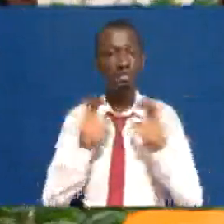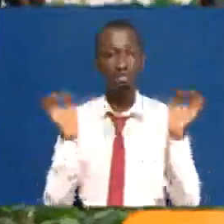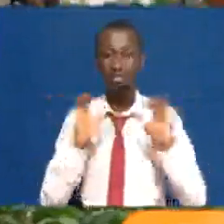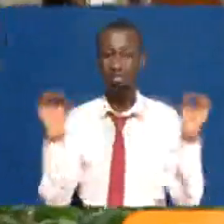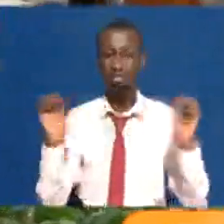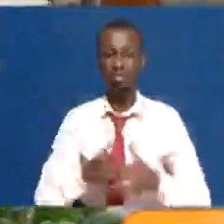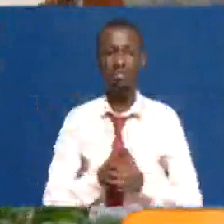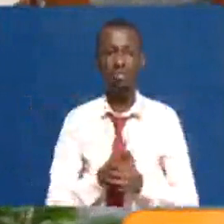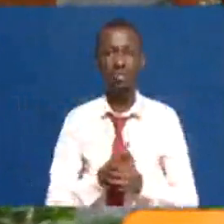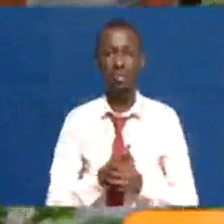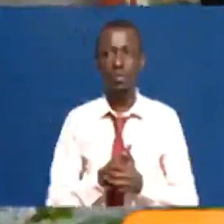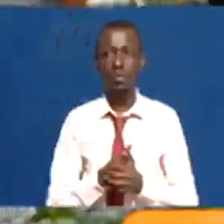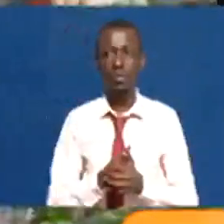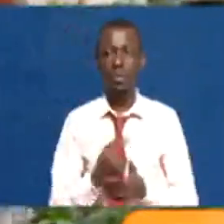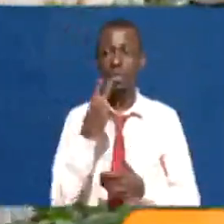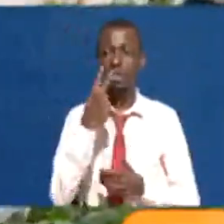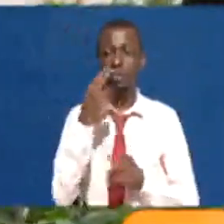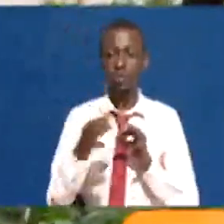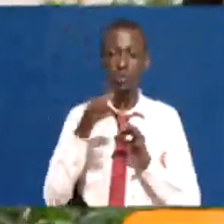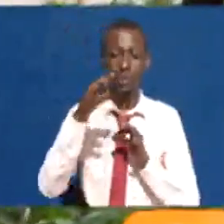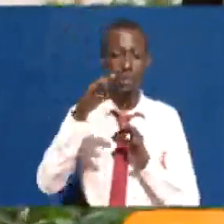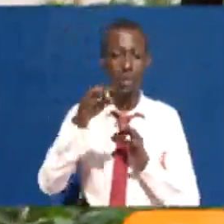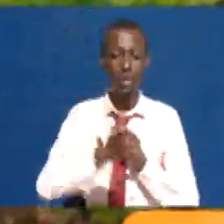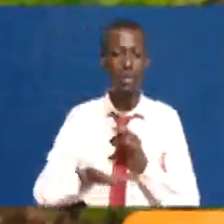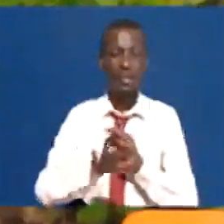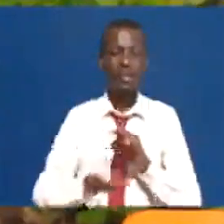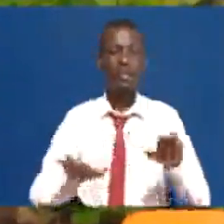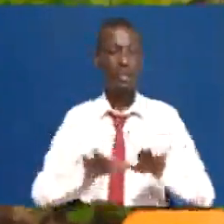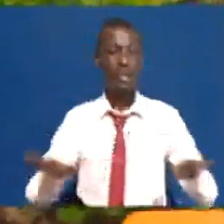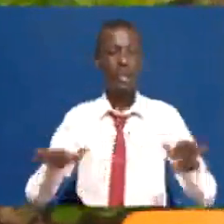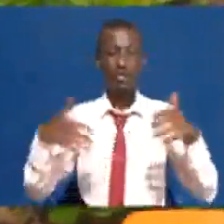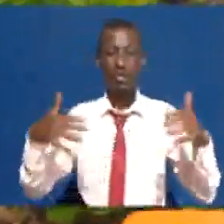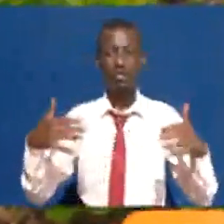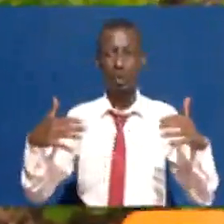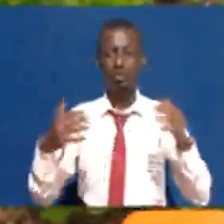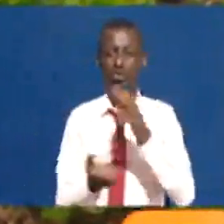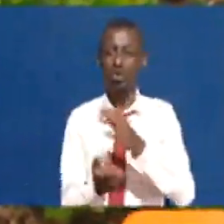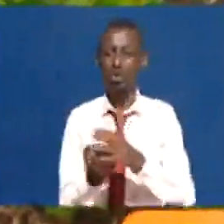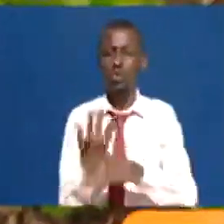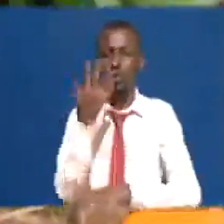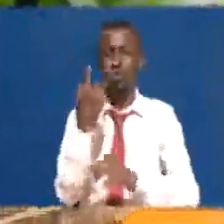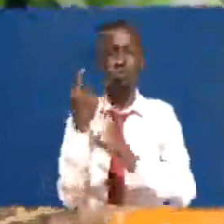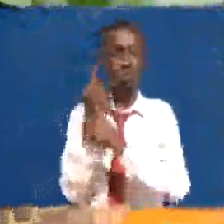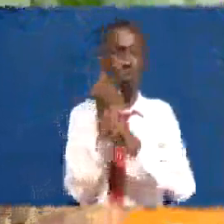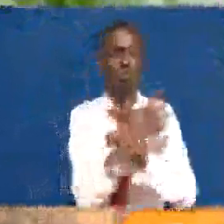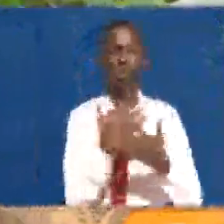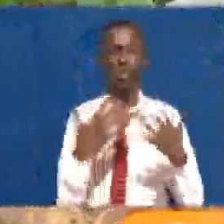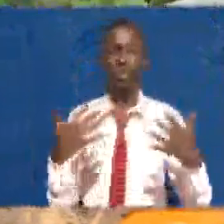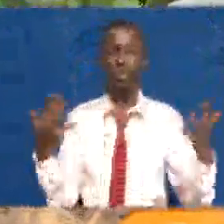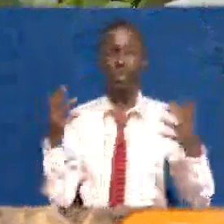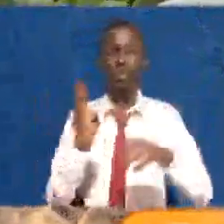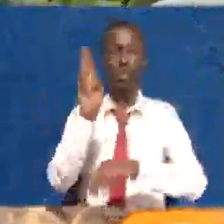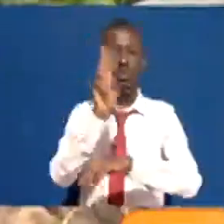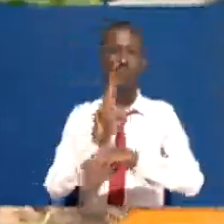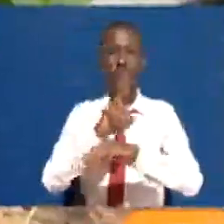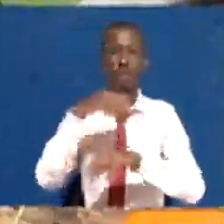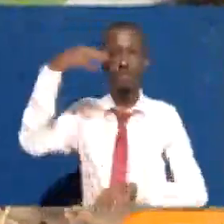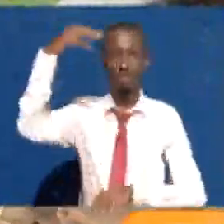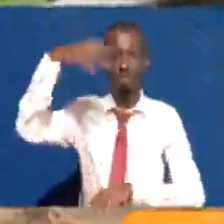The group's 2-acre farm stands out from the surroundings. Here, they grow a number of crops using this solar-powered